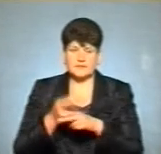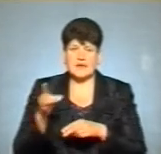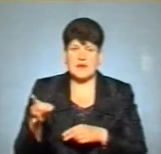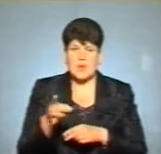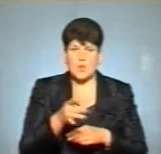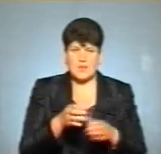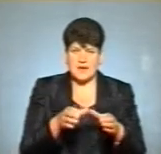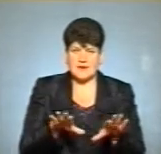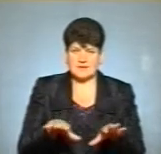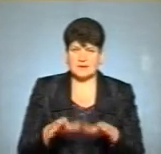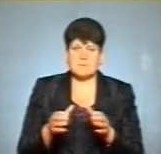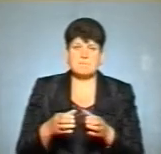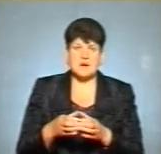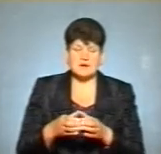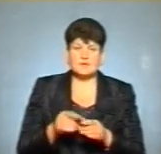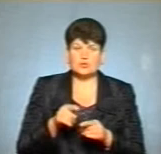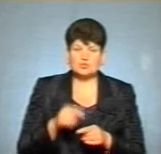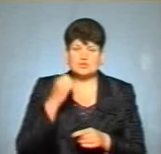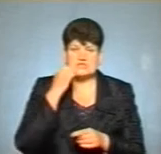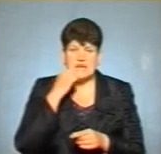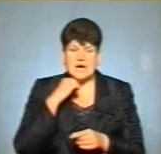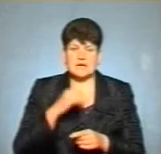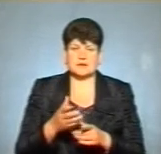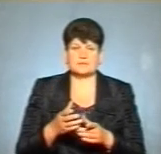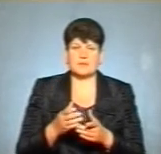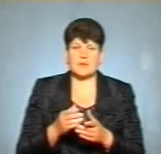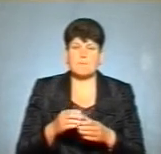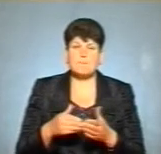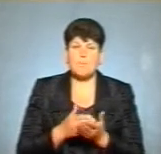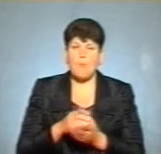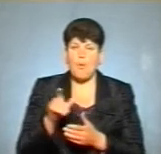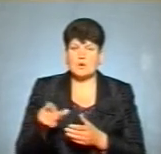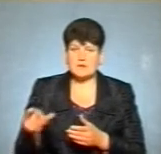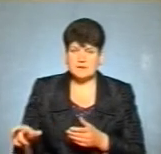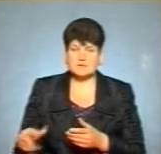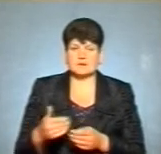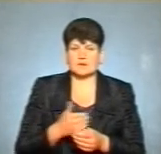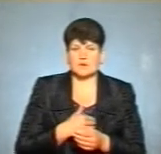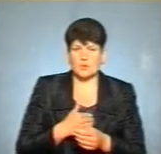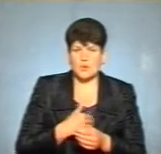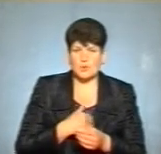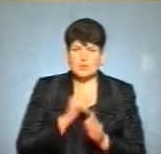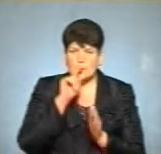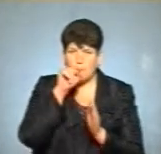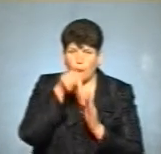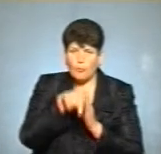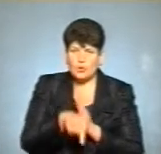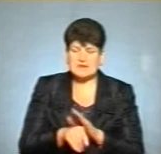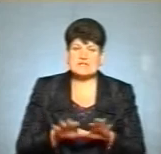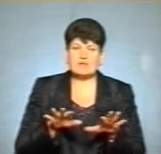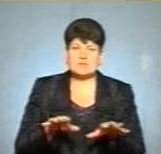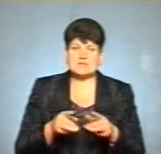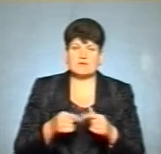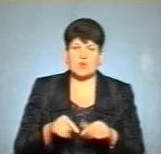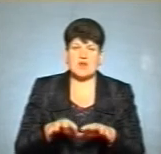партій. Таким чином, старі політики хочуть, попри політичну волю мешканців області, пролізти в місцеві